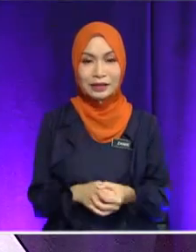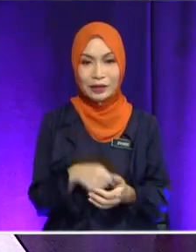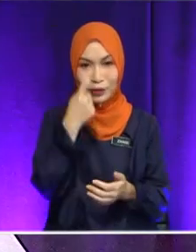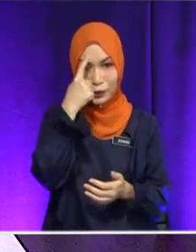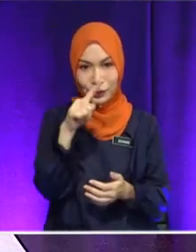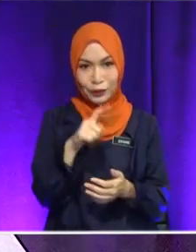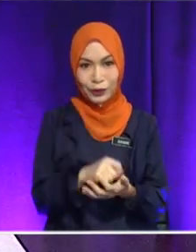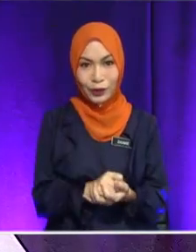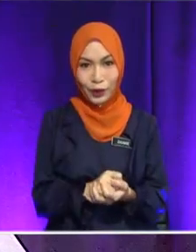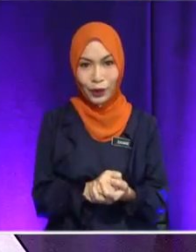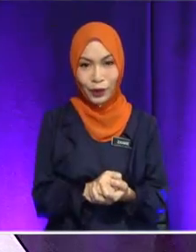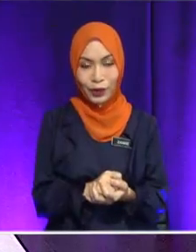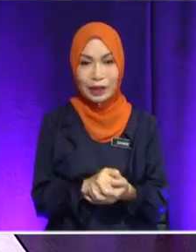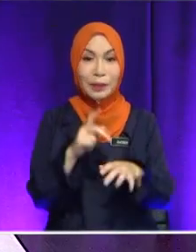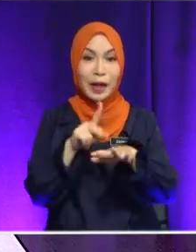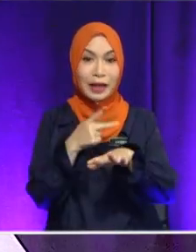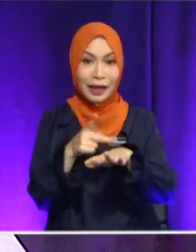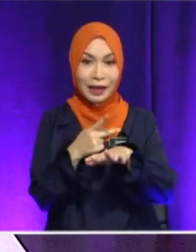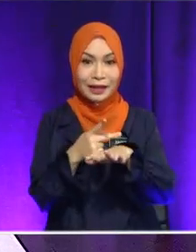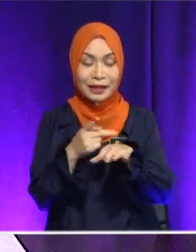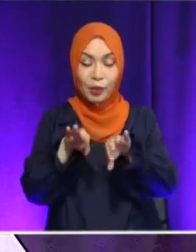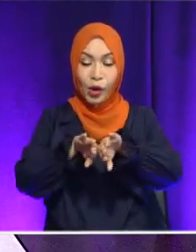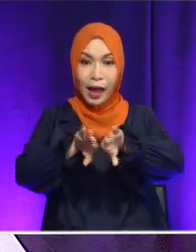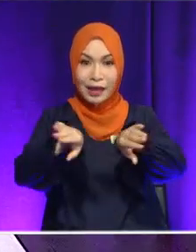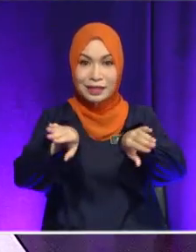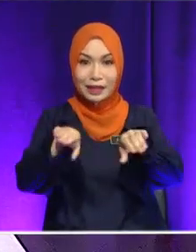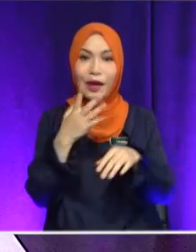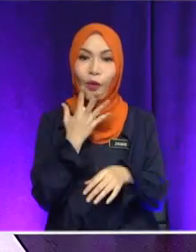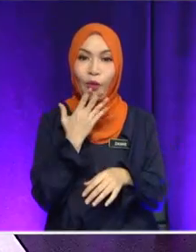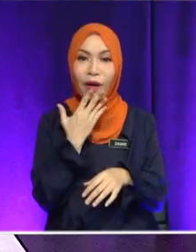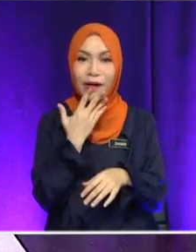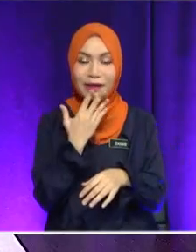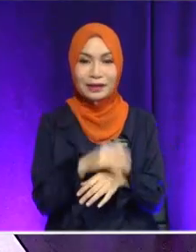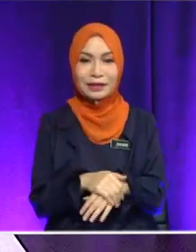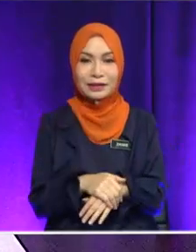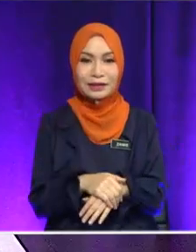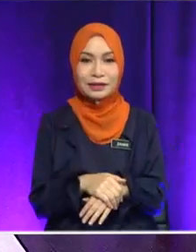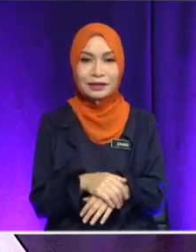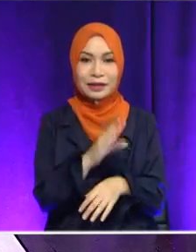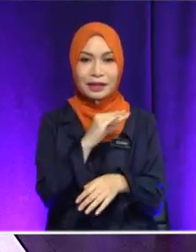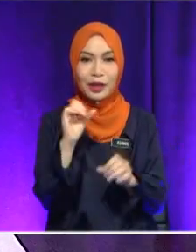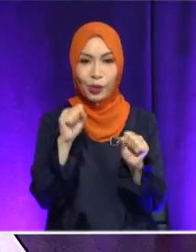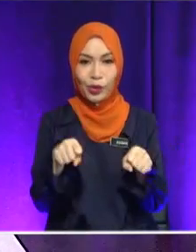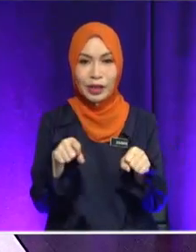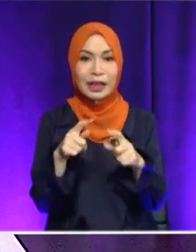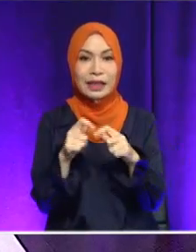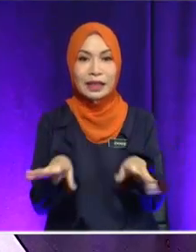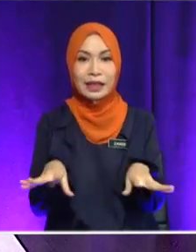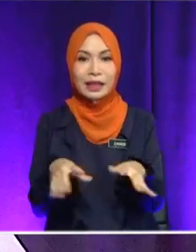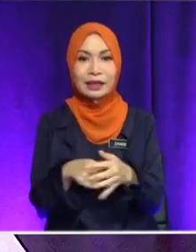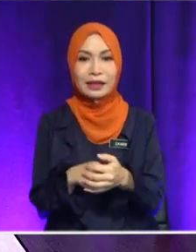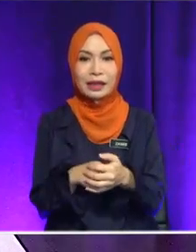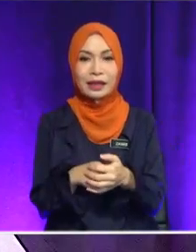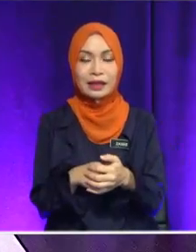kalau masih lagi penuh di sini kita biakan kita tinggalkan di sini oke kita